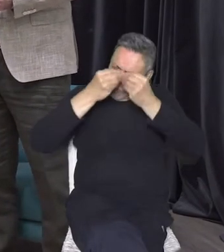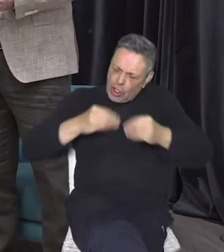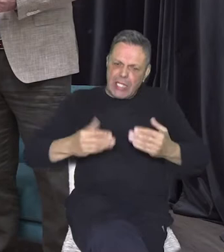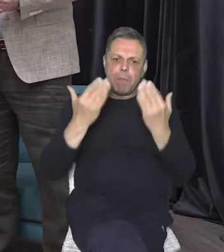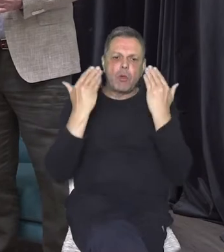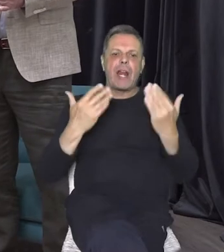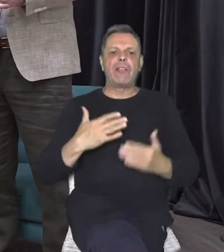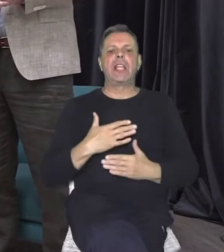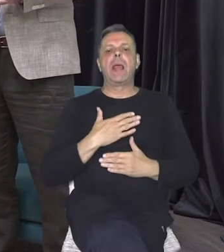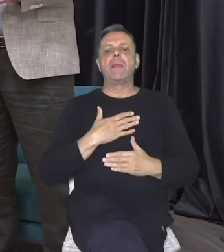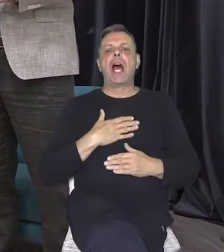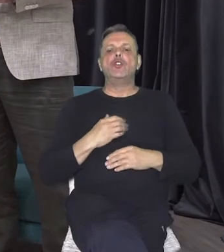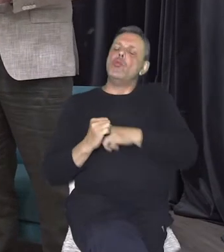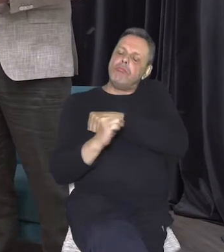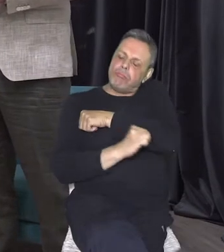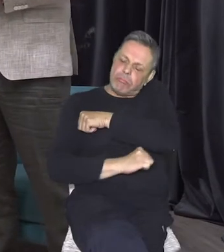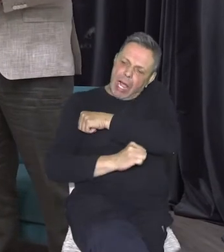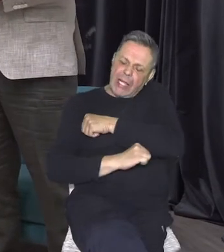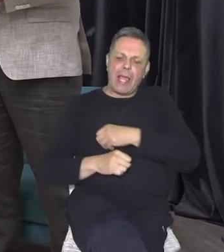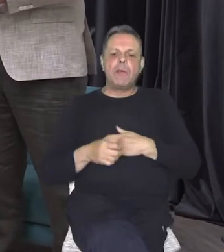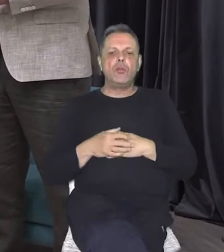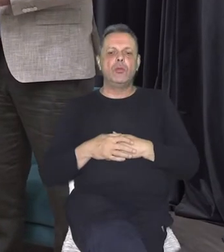je pozdraviti našu akademkinju,